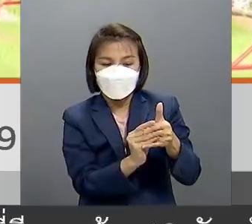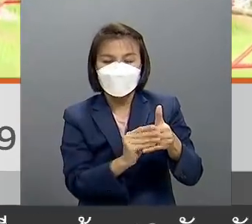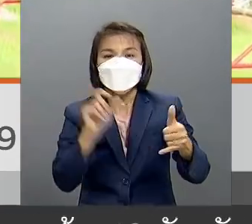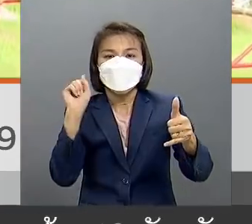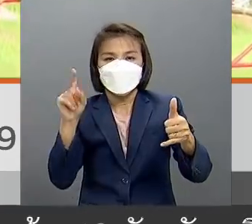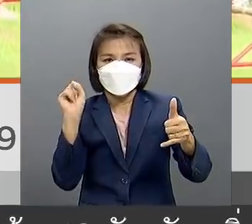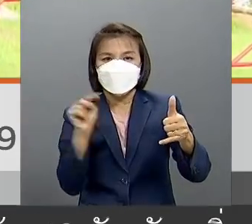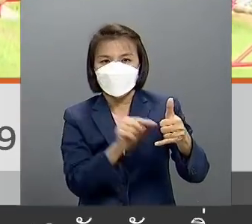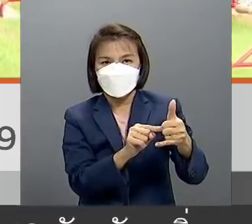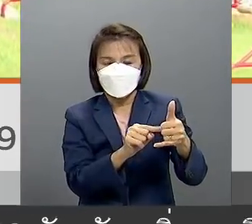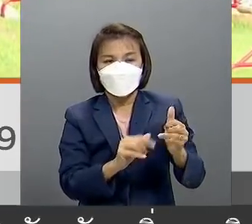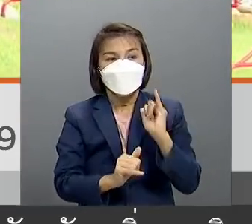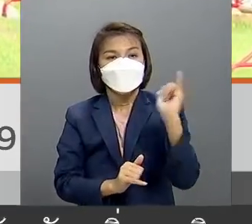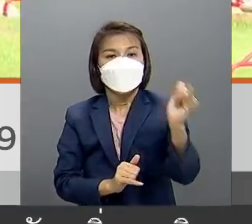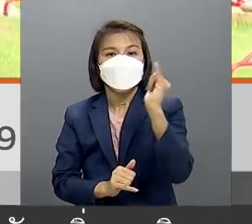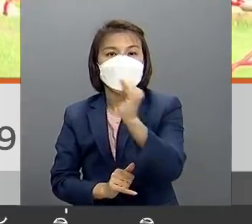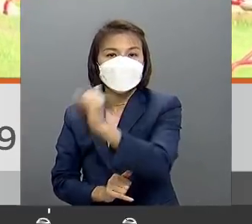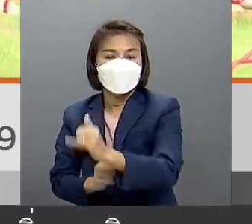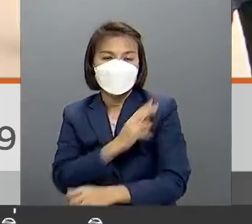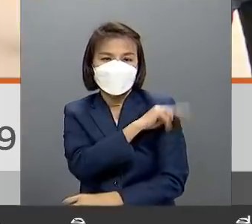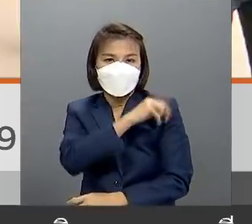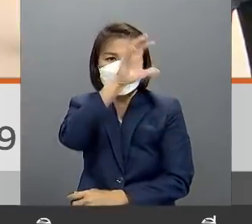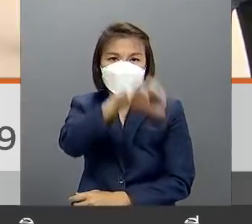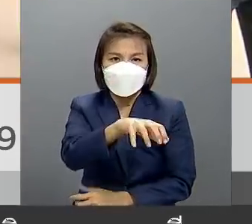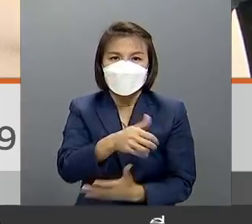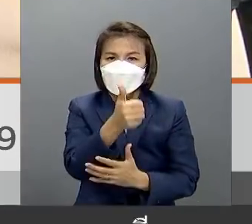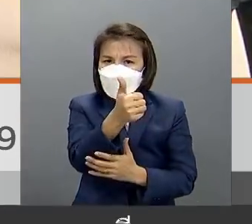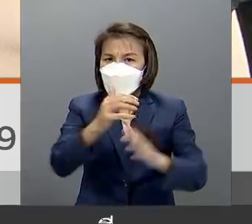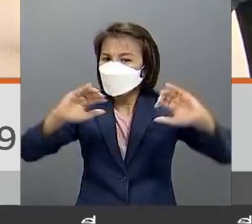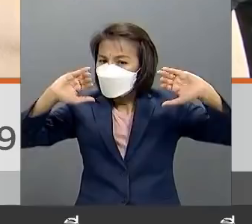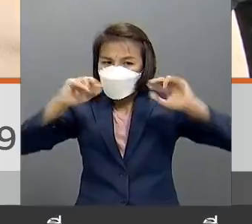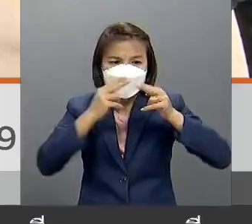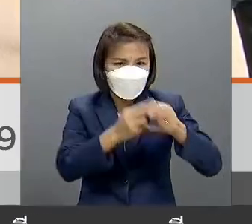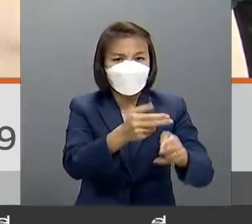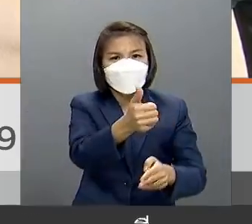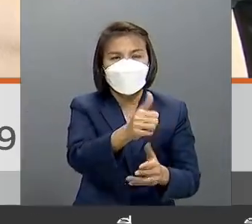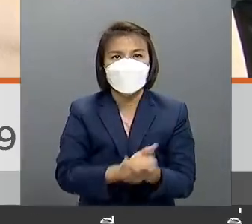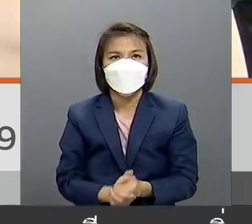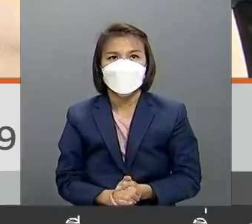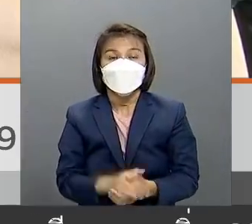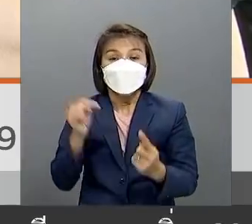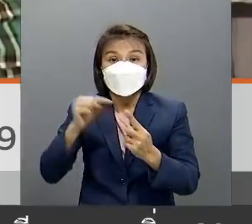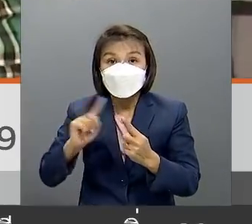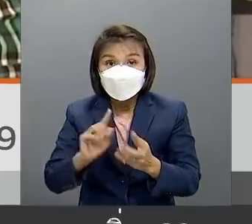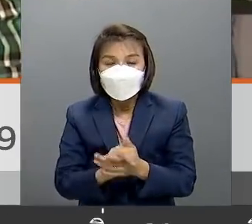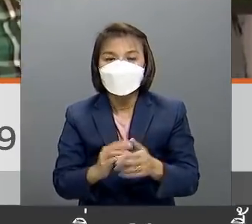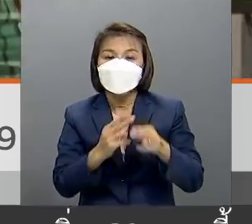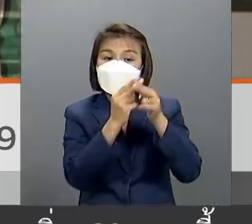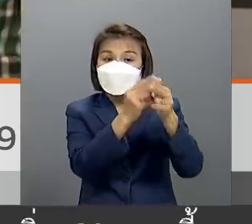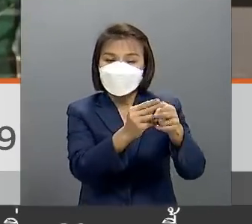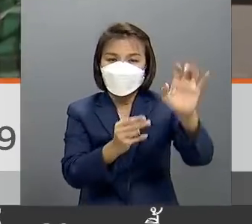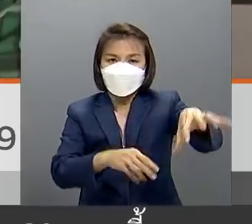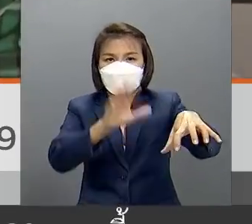ารถรับการรักษาที่สถานพยาบาลได้ทั้งรัฐและเอกชนขอกำกับให้สถานพยาบาลเอกชนทุกแห่งทำตามกฎหม